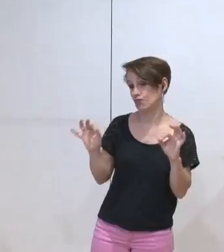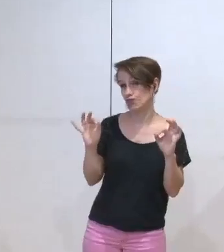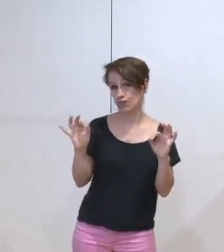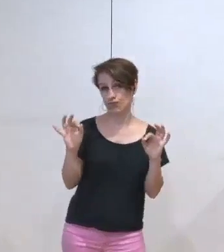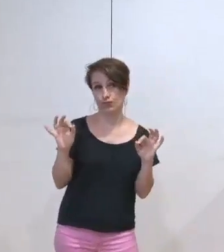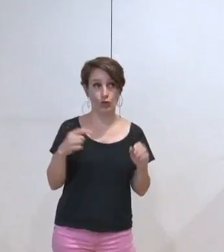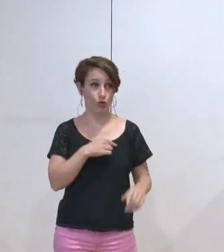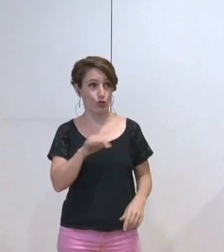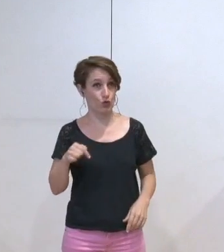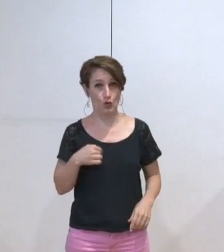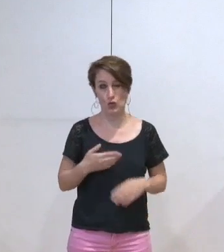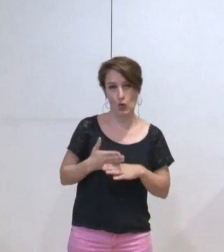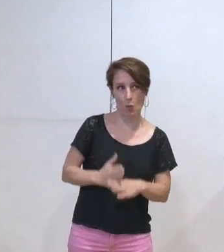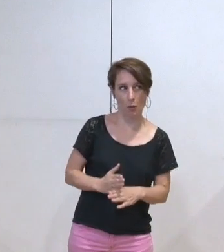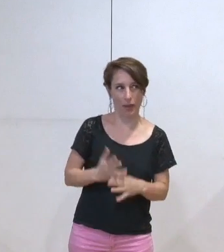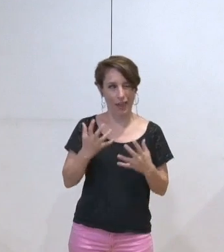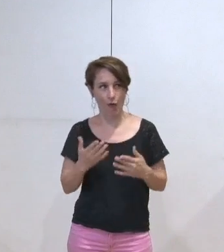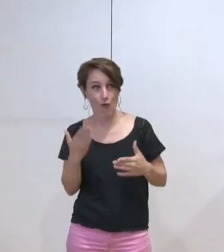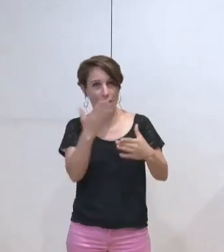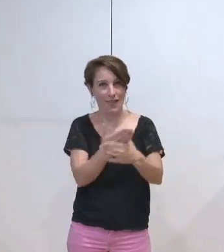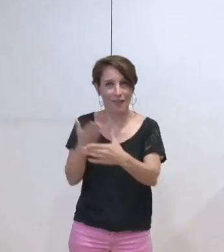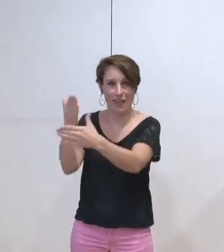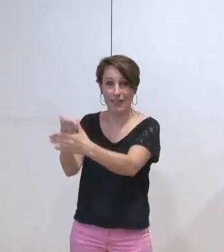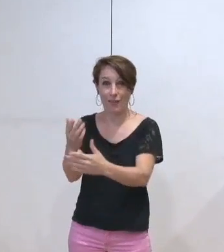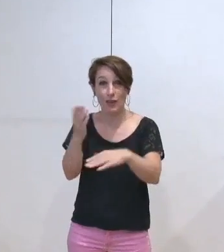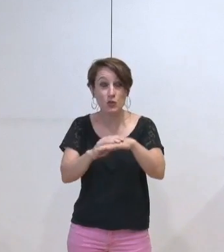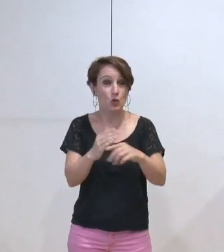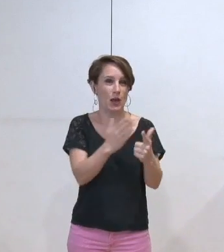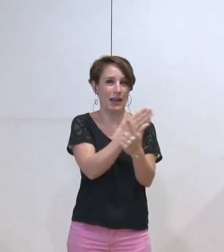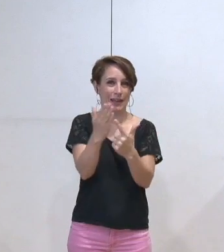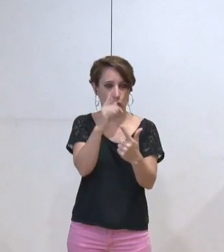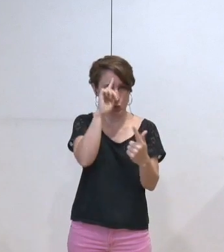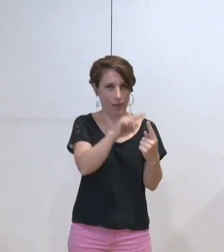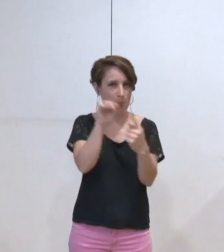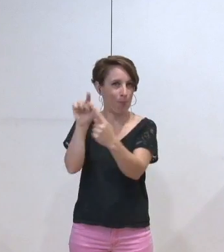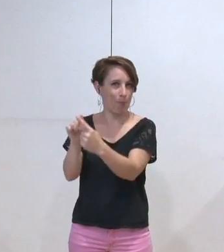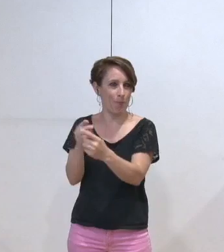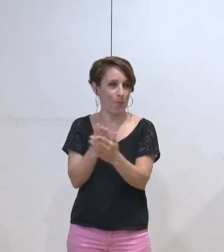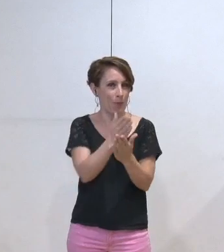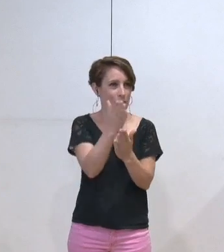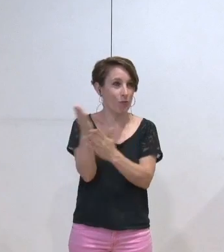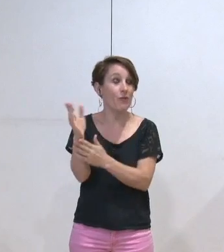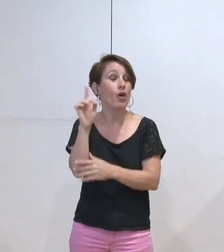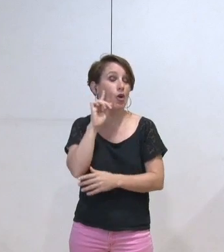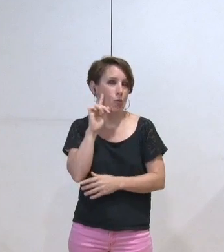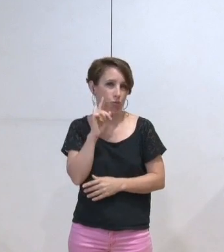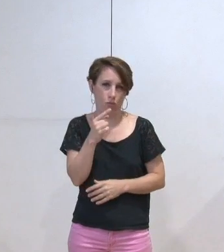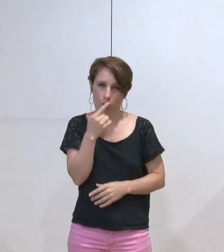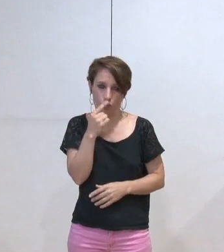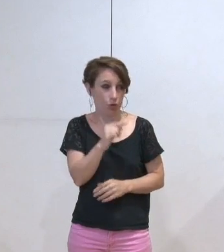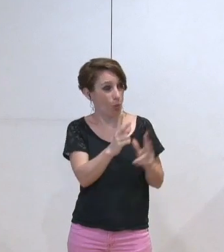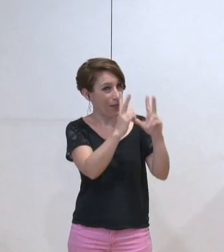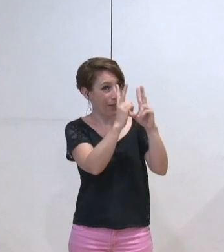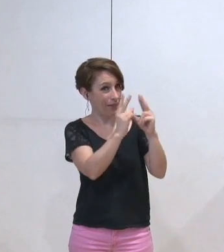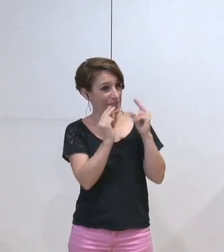seul prévu d'intervenir sur les deux présentations puisque il y a une cohérence à vouloir avoir un débat politique sur la description